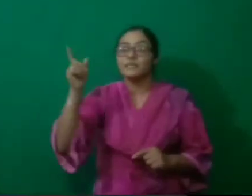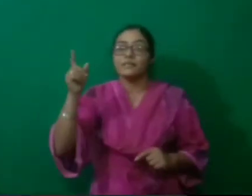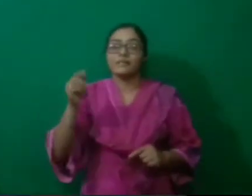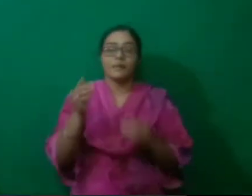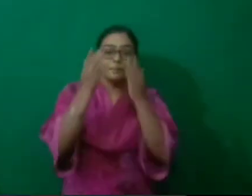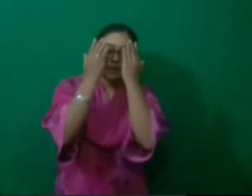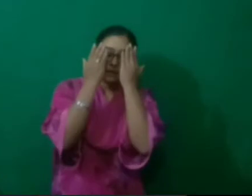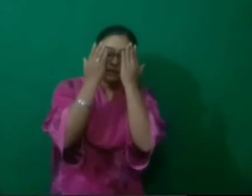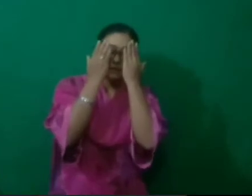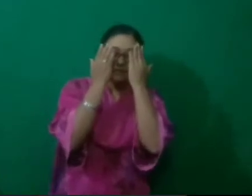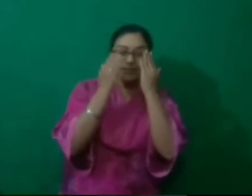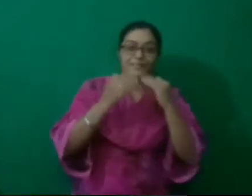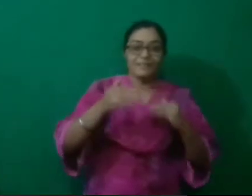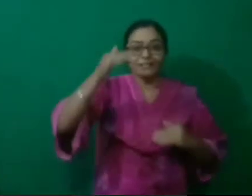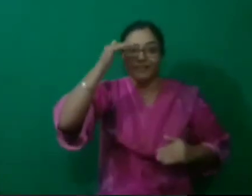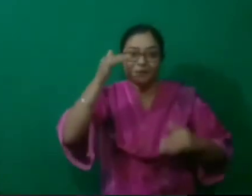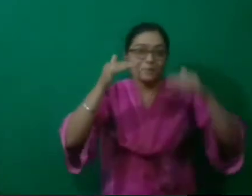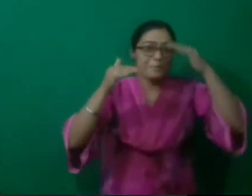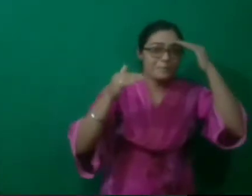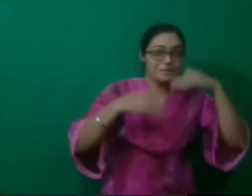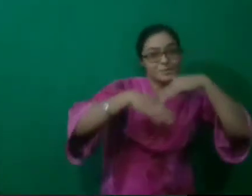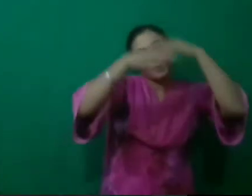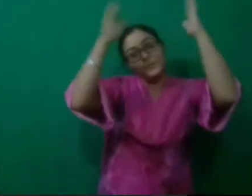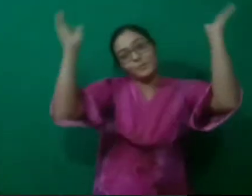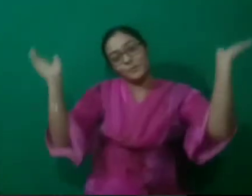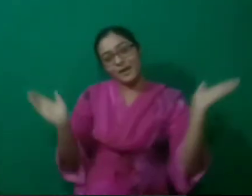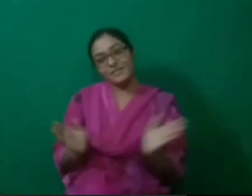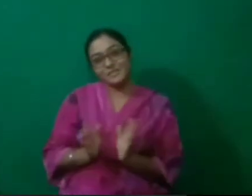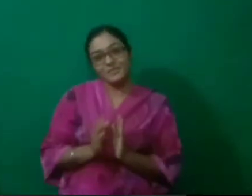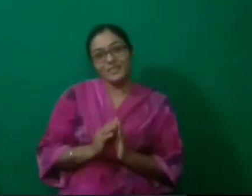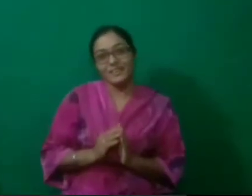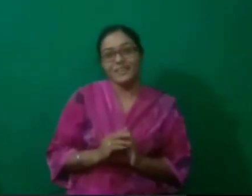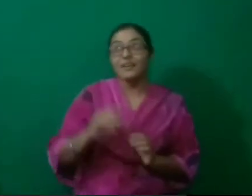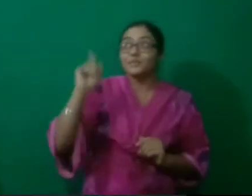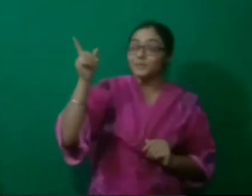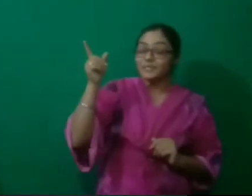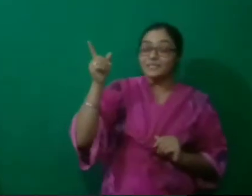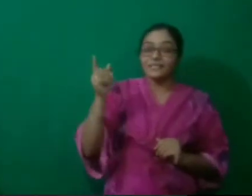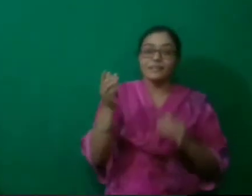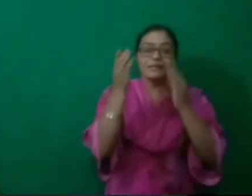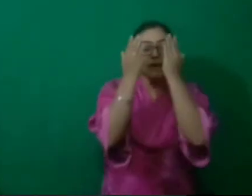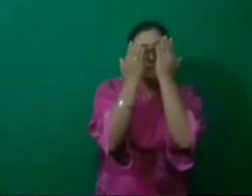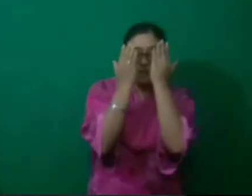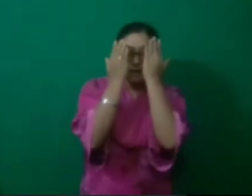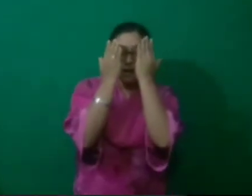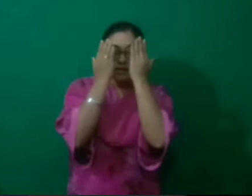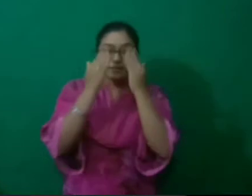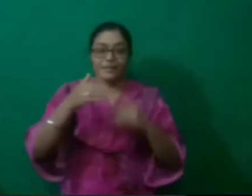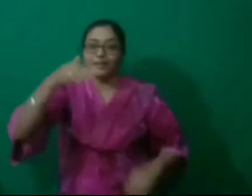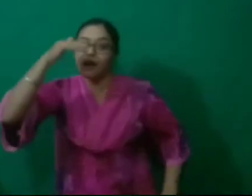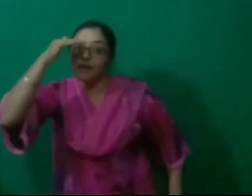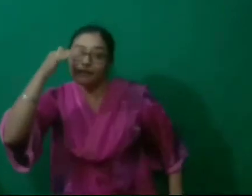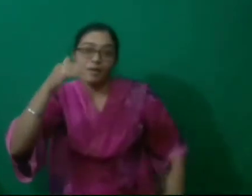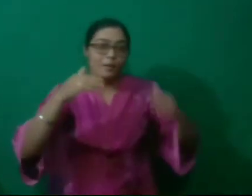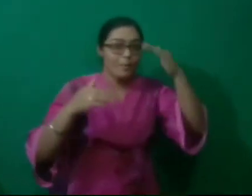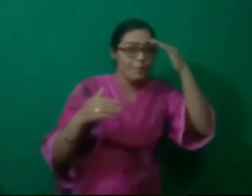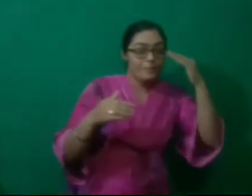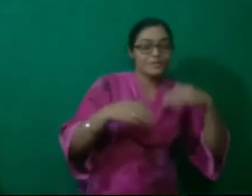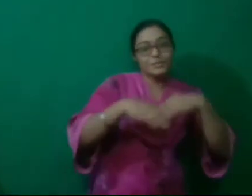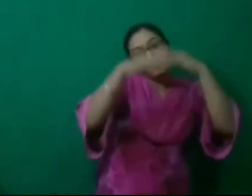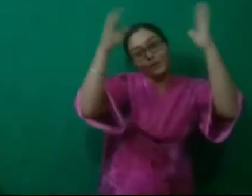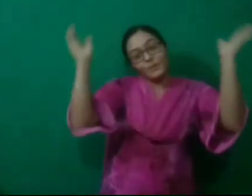सूरज निकला मिटा अंधेरा, देखो बच्चों हुआ सवेरा। सूरज निकला मिटा अंधेरा,